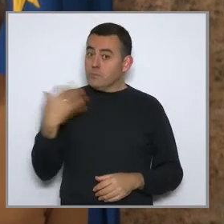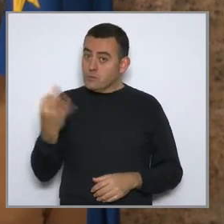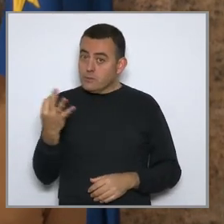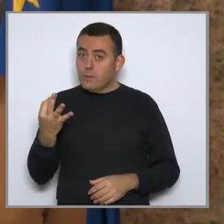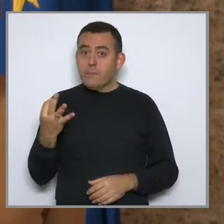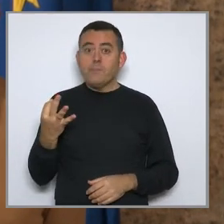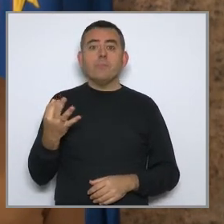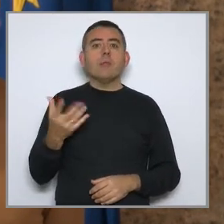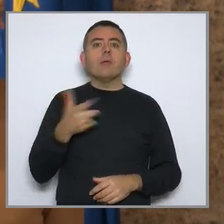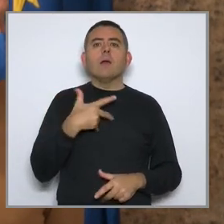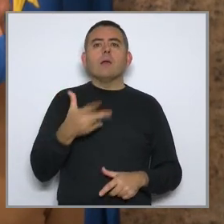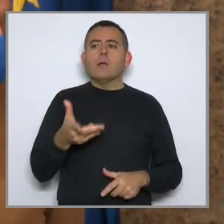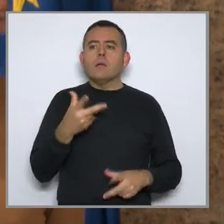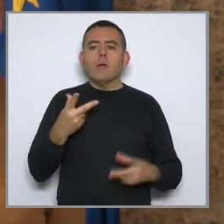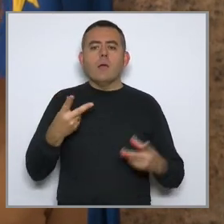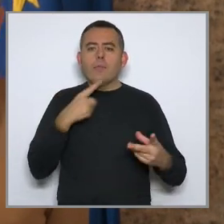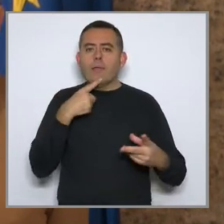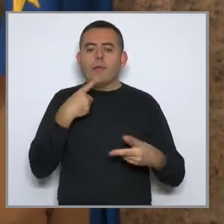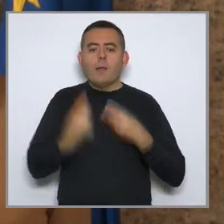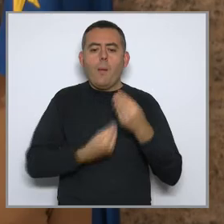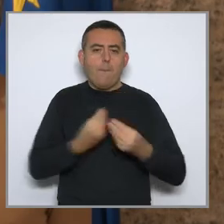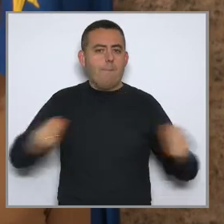menys possible.